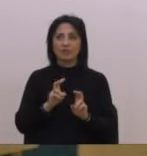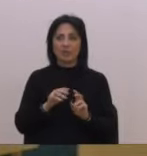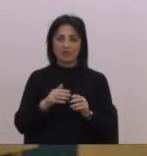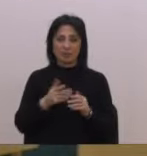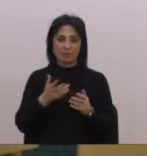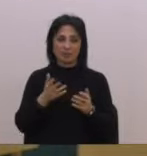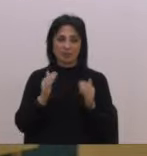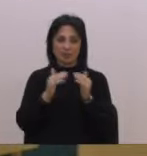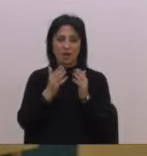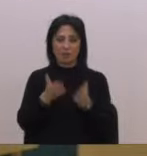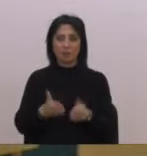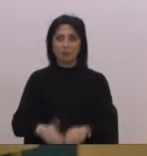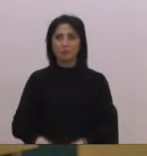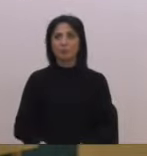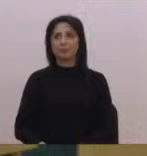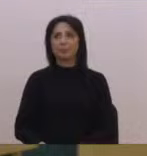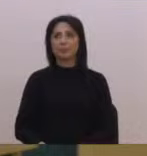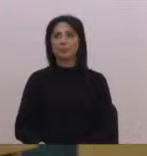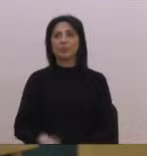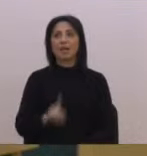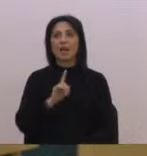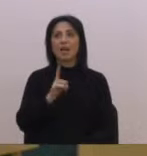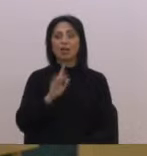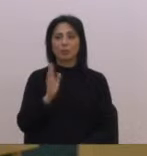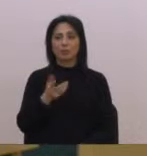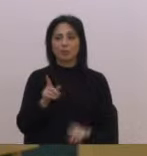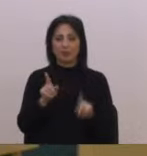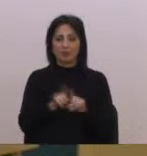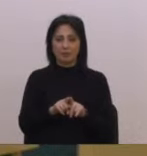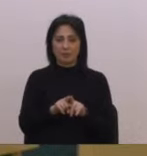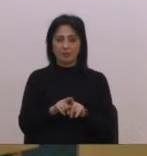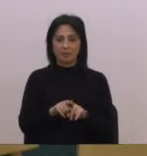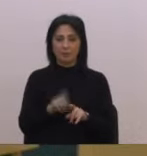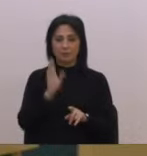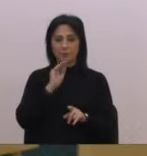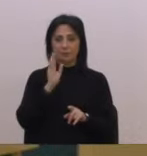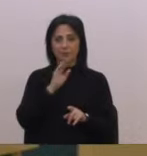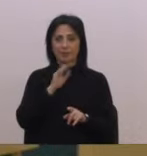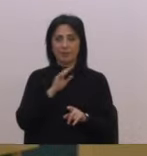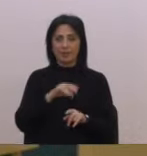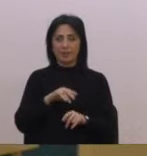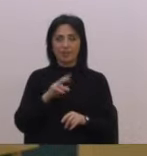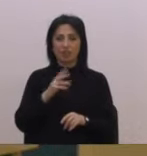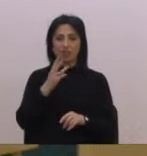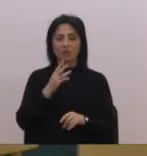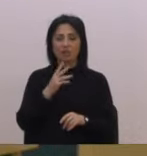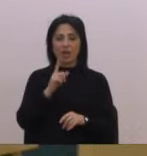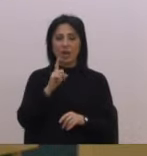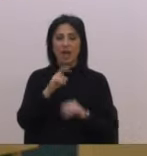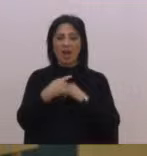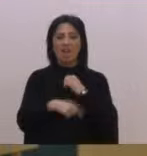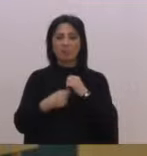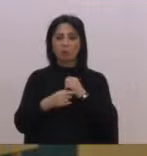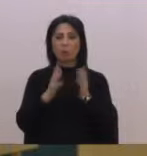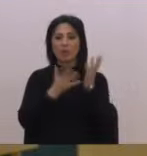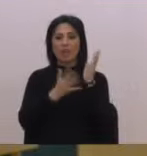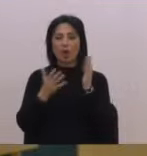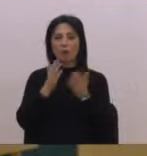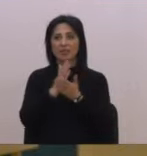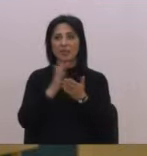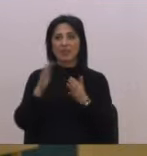დამუში. Ან კიდევ რატომ ხდება ისე როდესაც ფშავ-ხევსურეთის ხეობის ნახევარზე